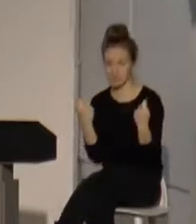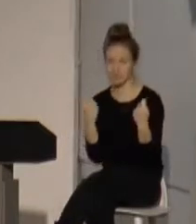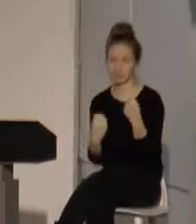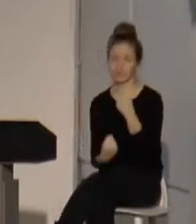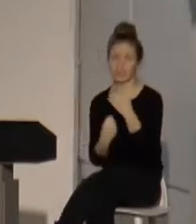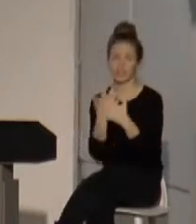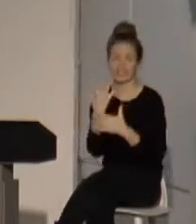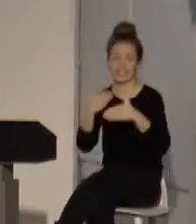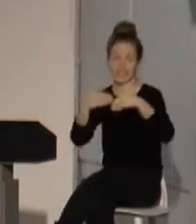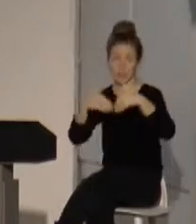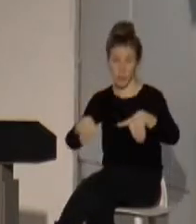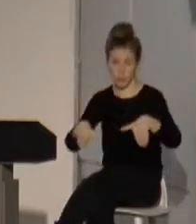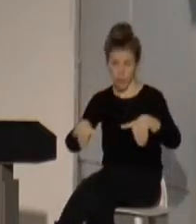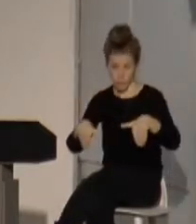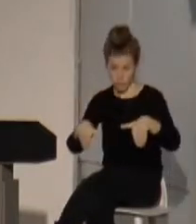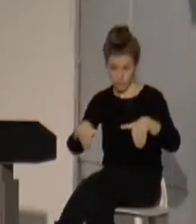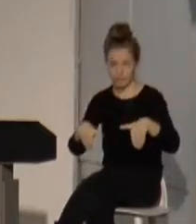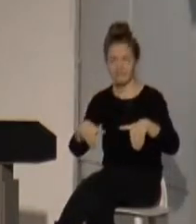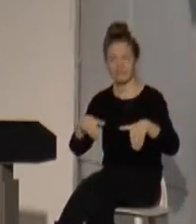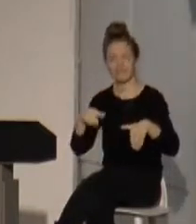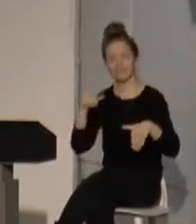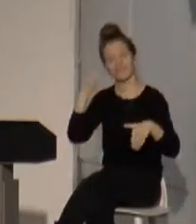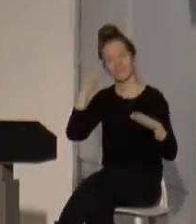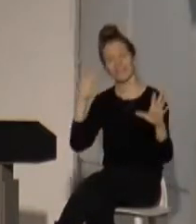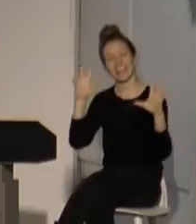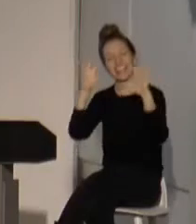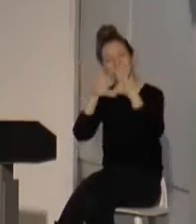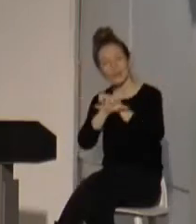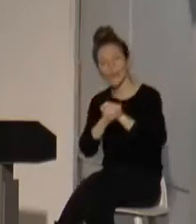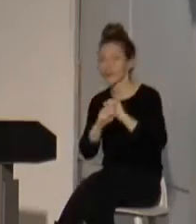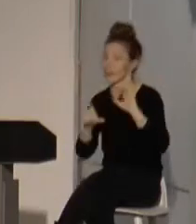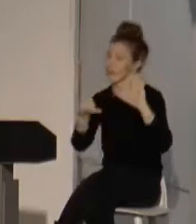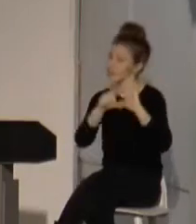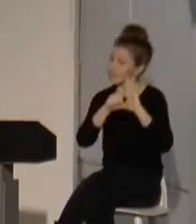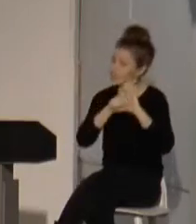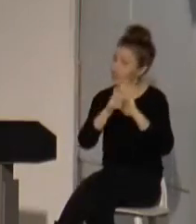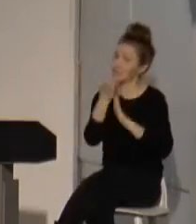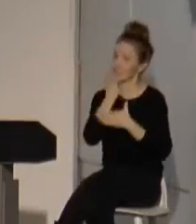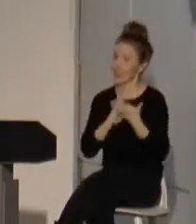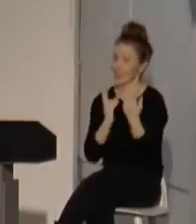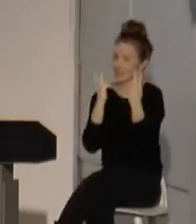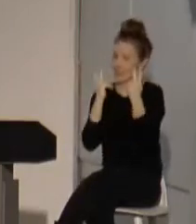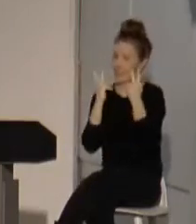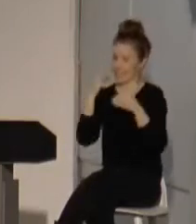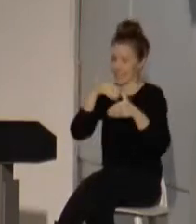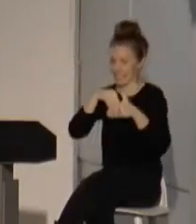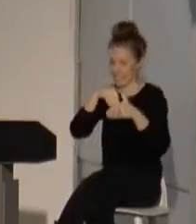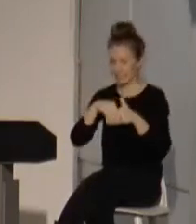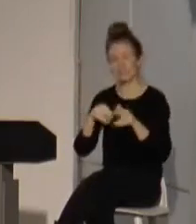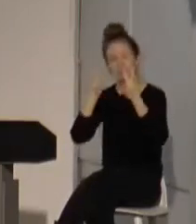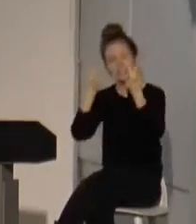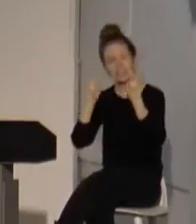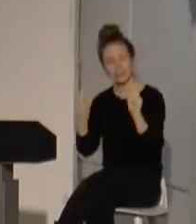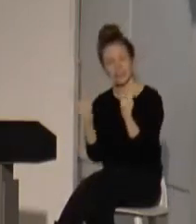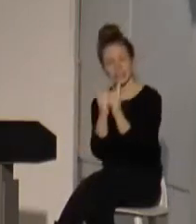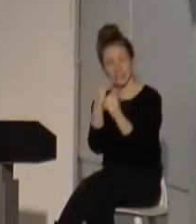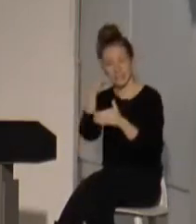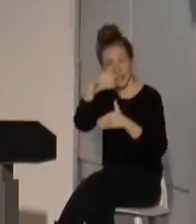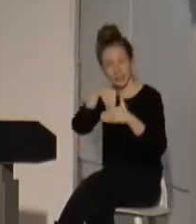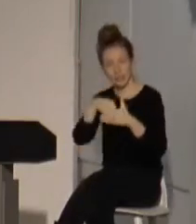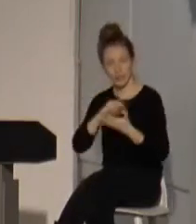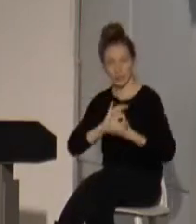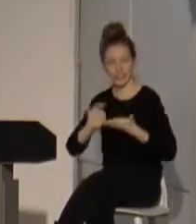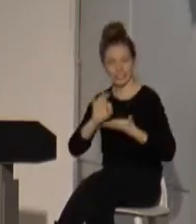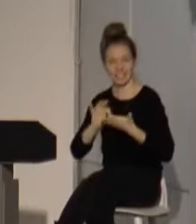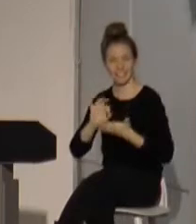שמייצר את המוגבלות, ואידיאולוגיה וסמלים הם חלק מרכזי שם. אז ציטוט קצר מתוך הכתיבה